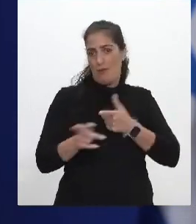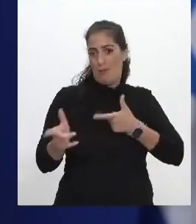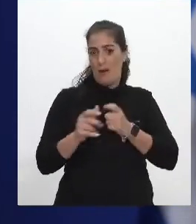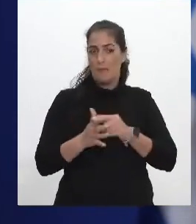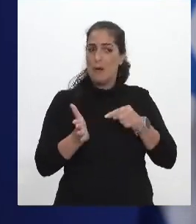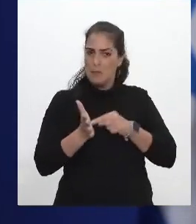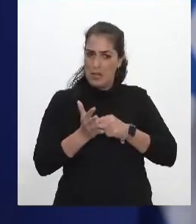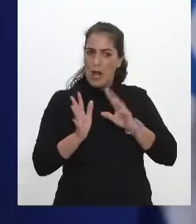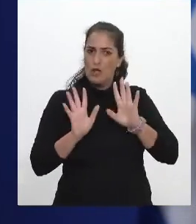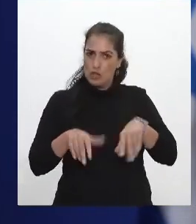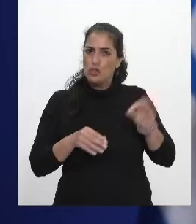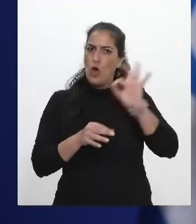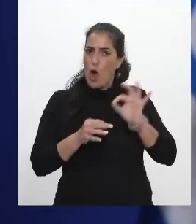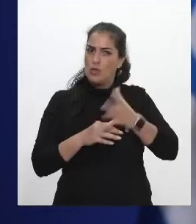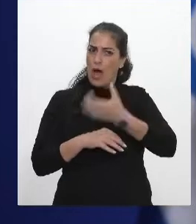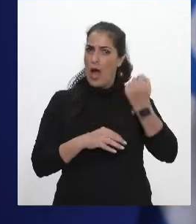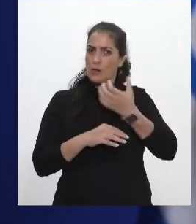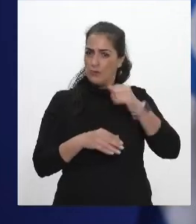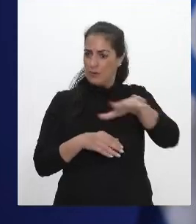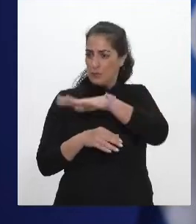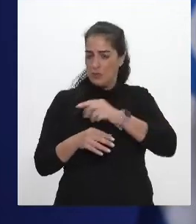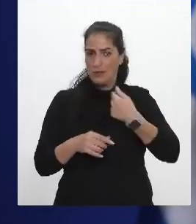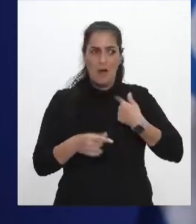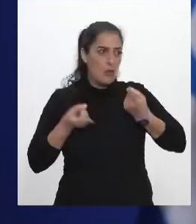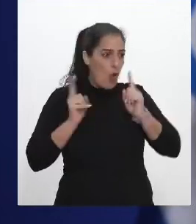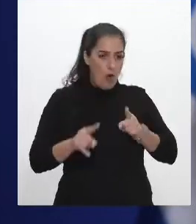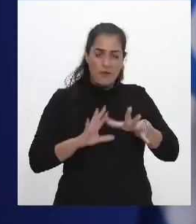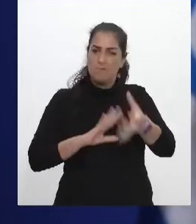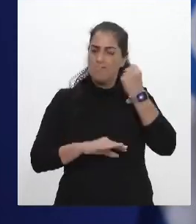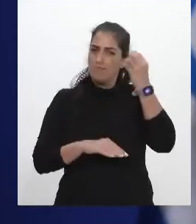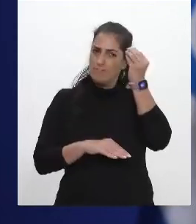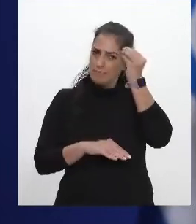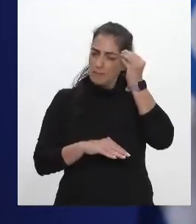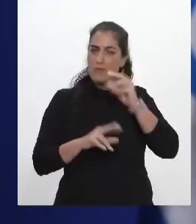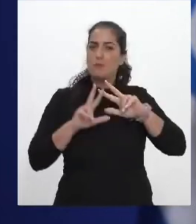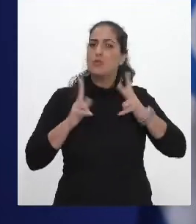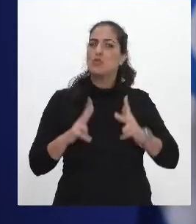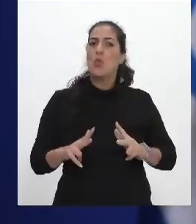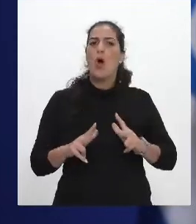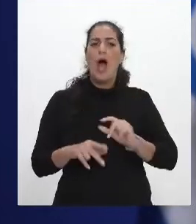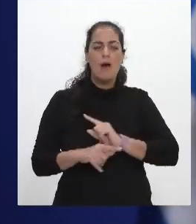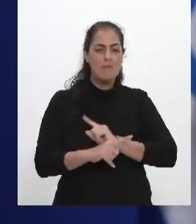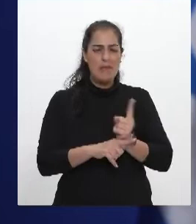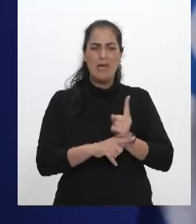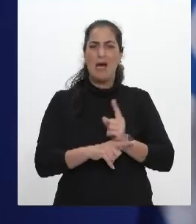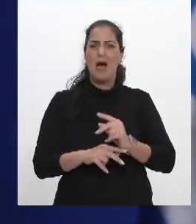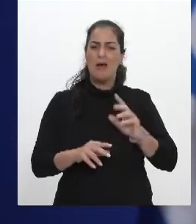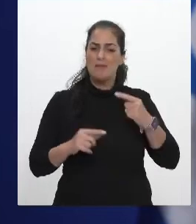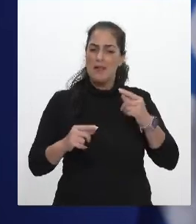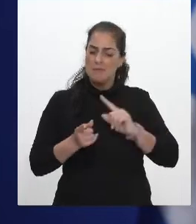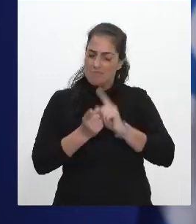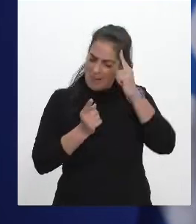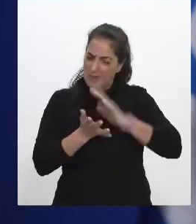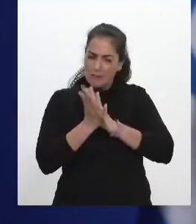וישנם עוד חטופים בשטח והחובה עלינו להפיק לקחים בצורה בצורה המהירה ביותר ולתרגם אותם